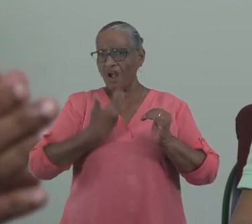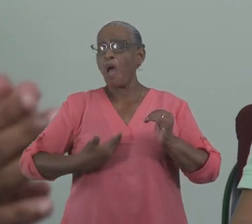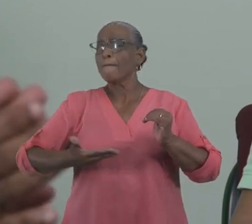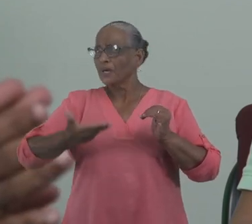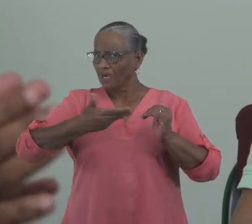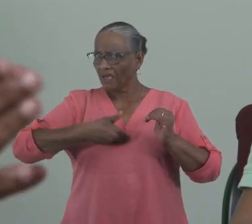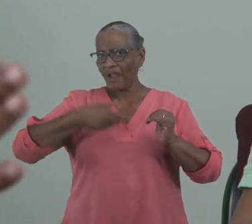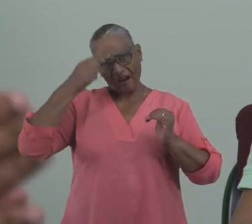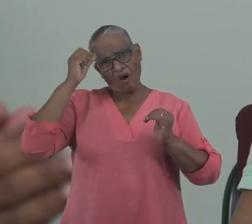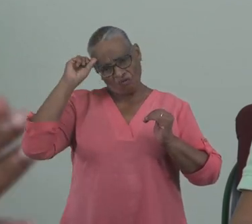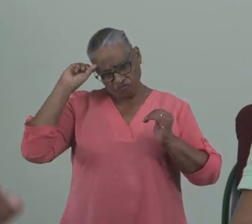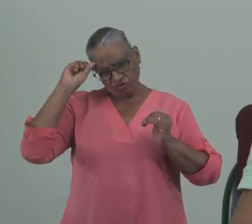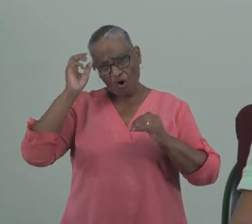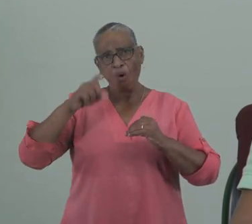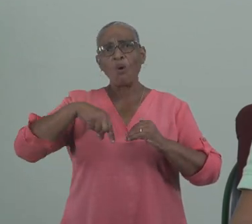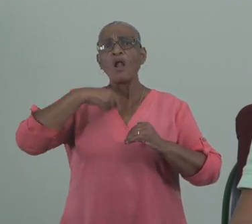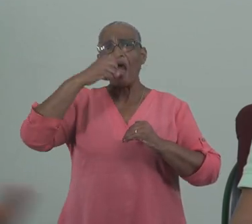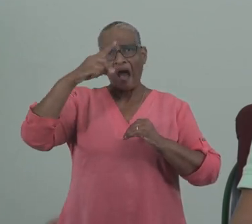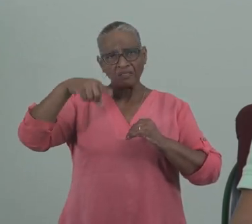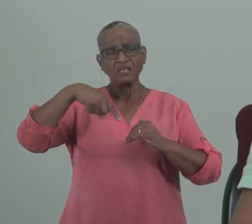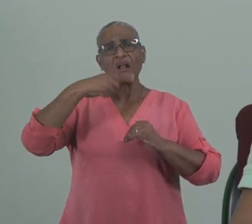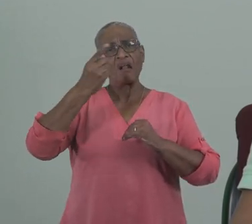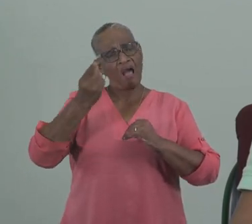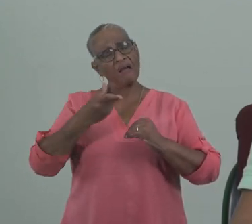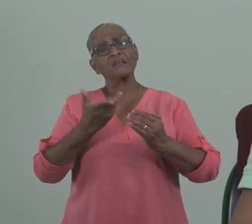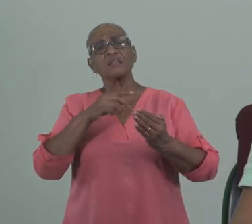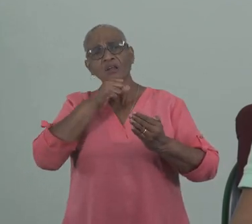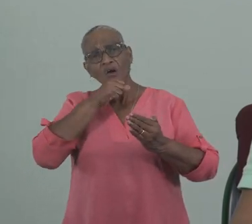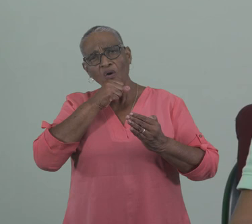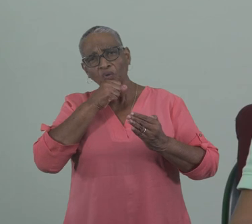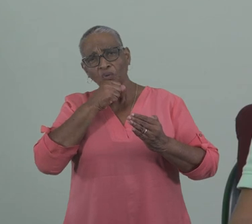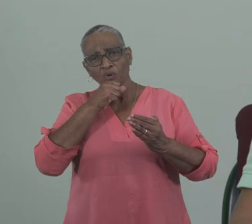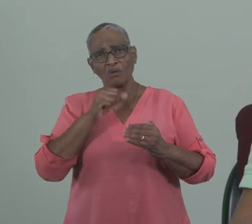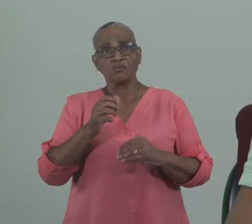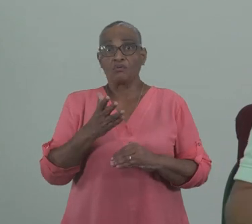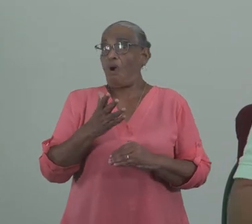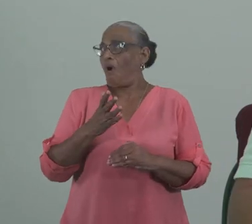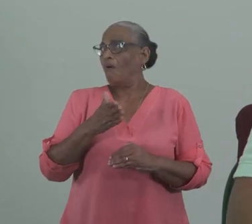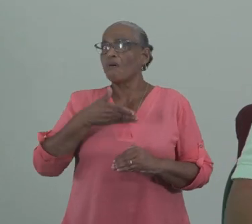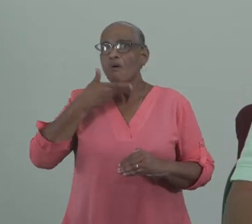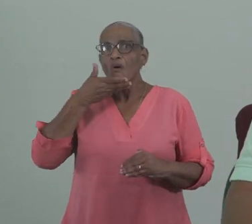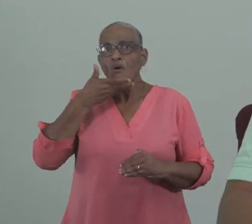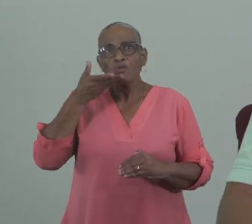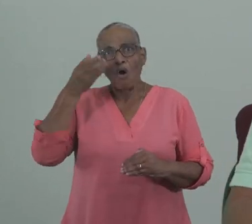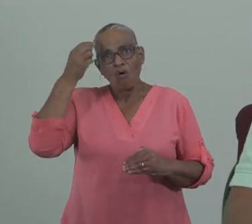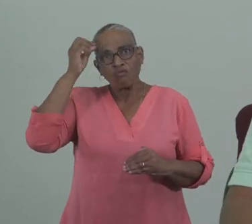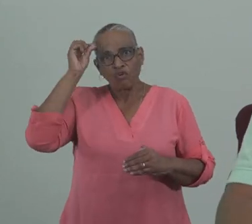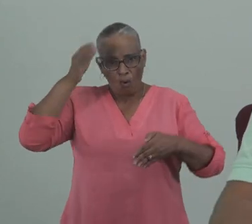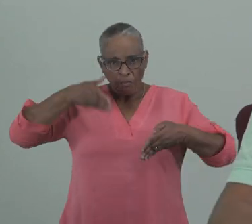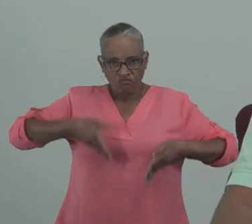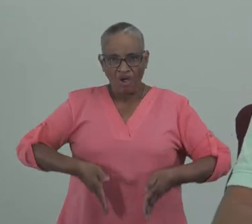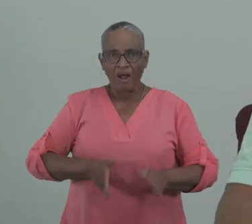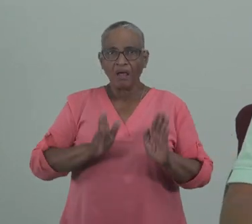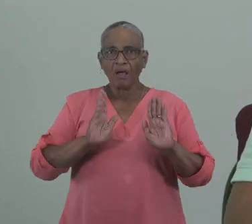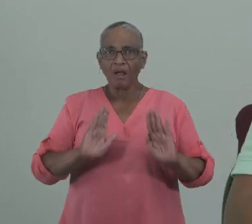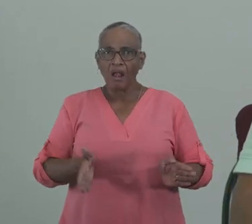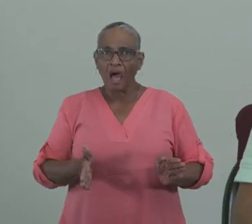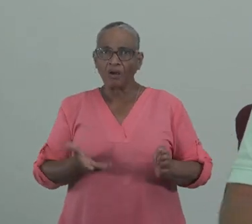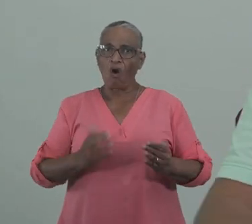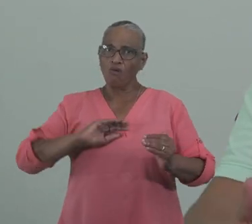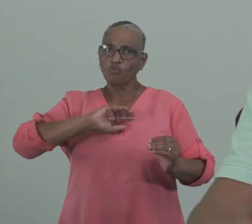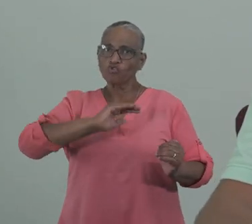voor kiezen. Zeker. Beroerte later op een leeftijd. Hè? Nou, ik heb zelfs jonge vrouwen gezien die na hun bevalling